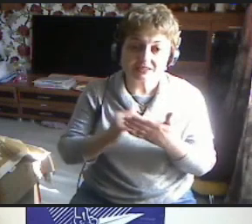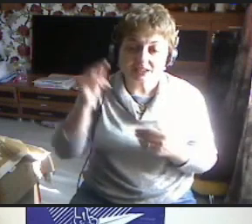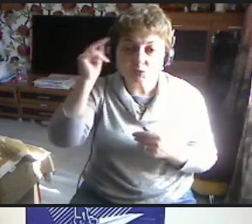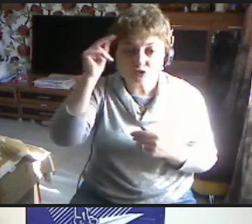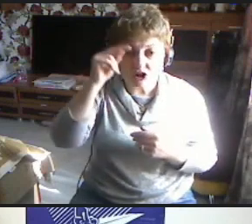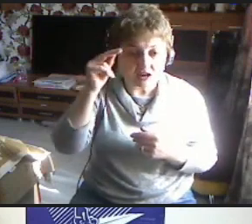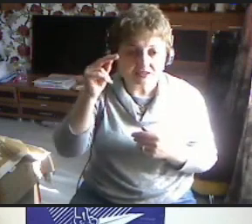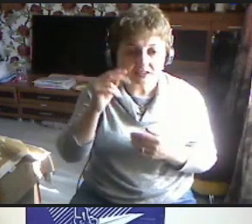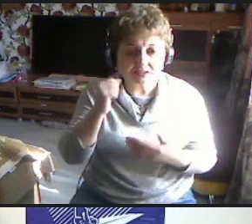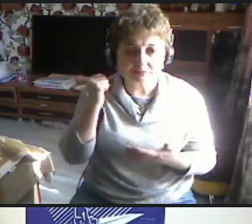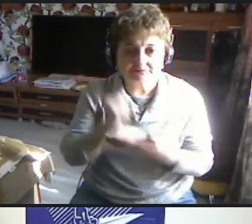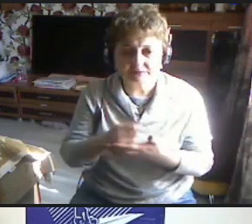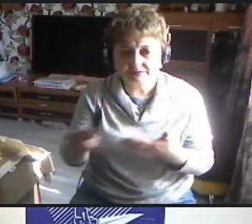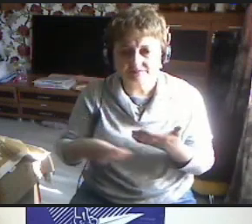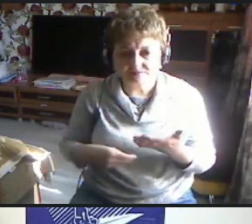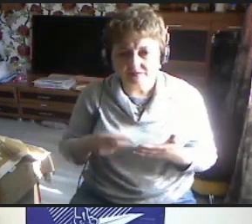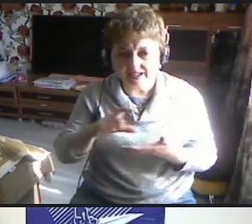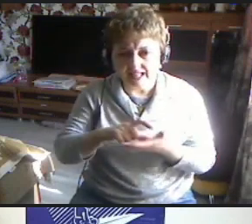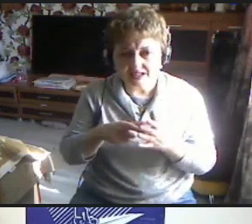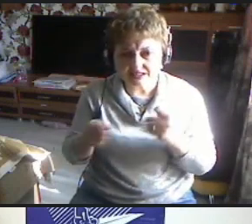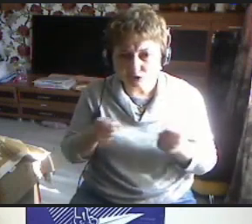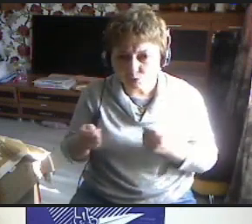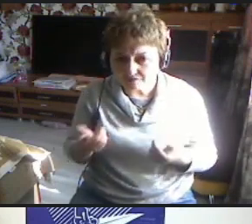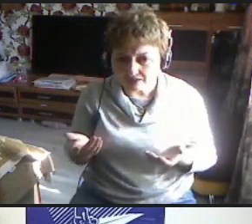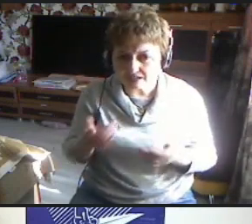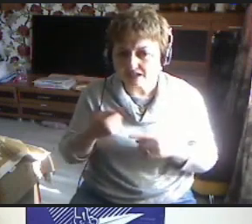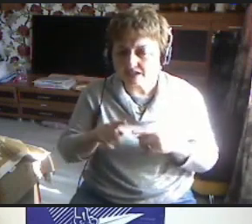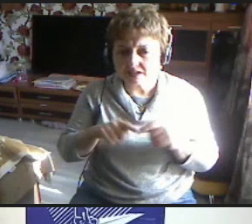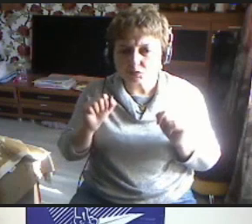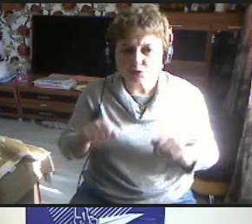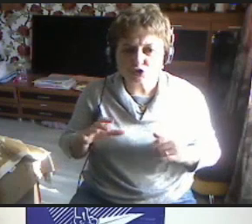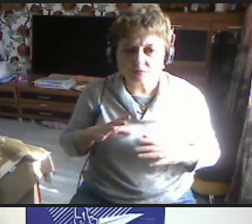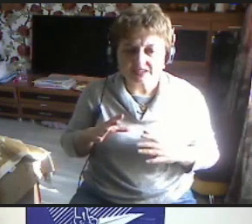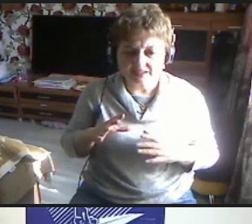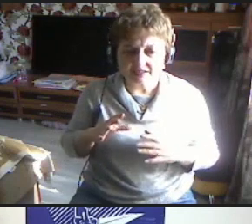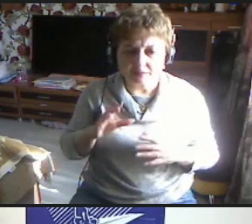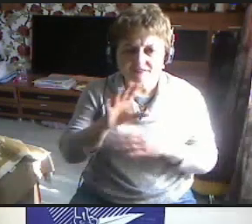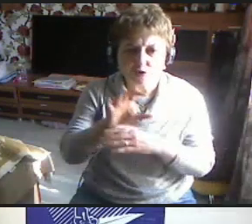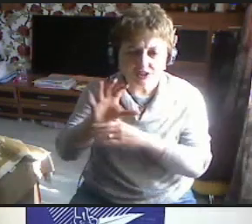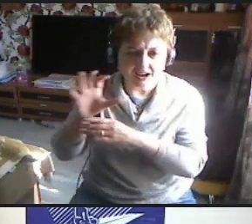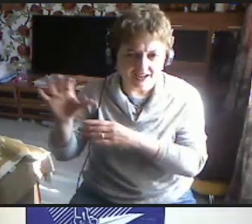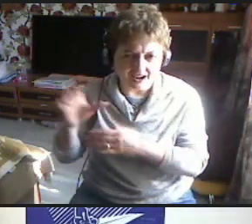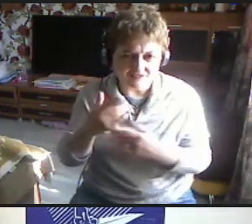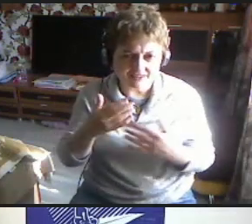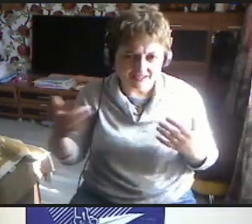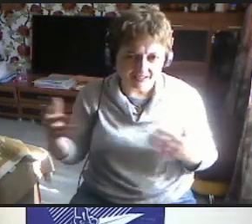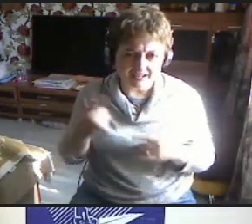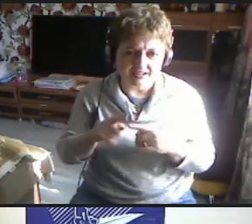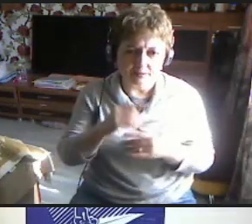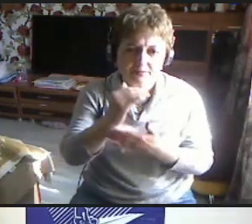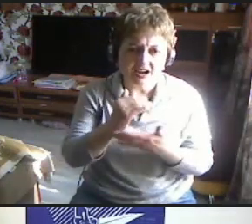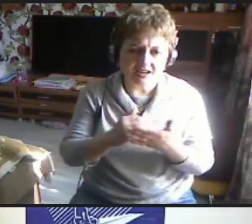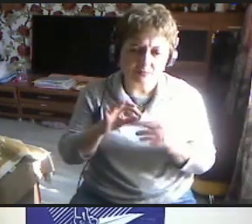например, подписью классного руководителя. Это может быть серия фотографий. Это программа проведения, например,